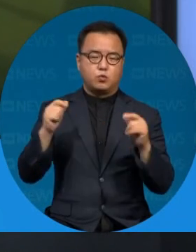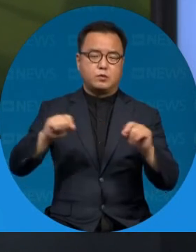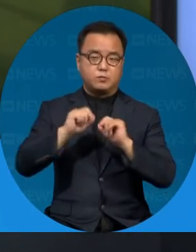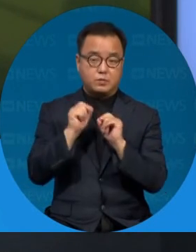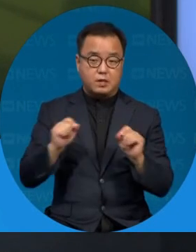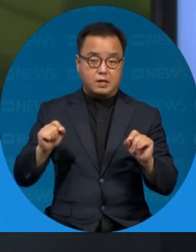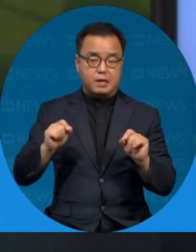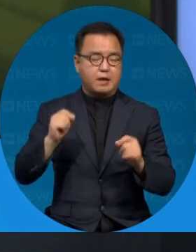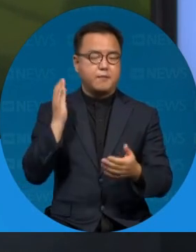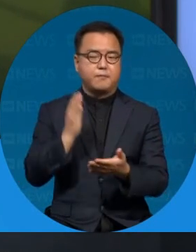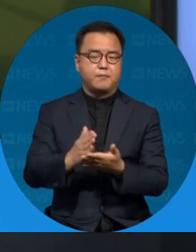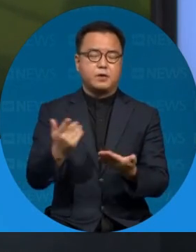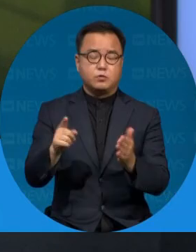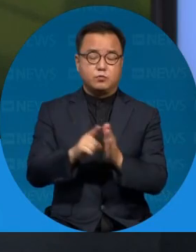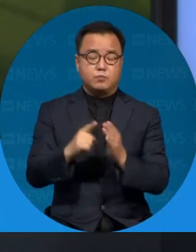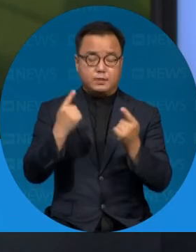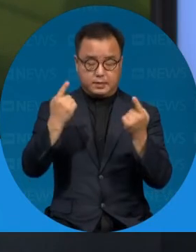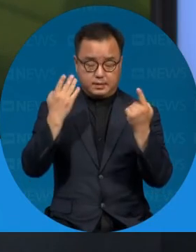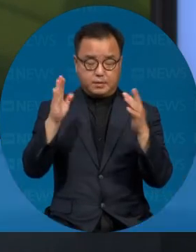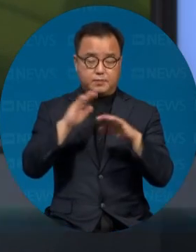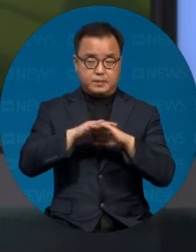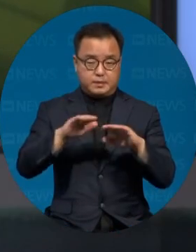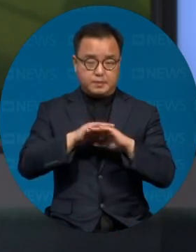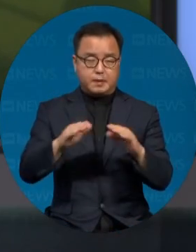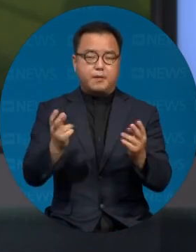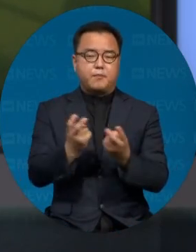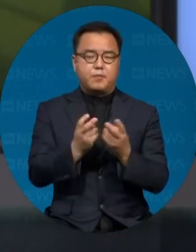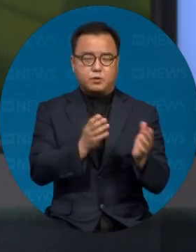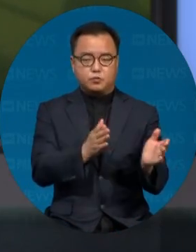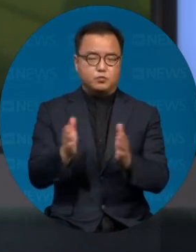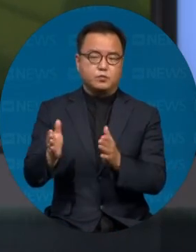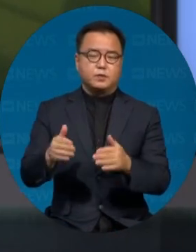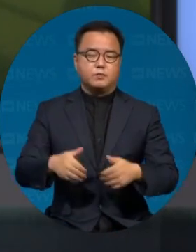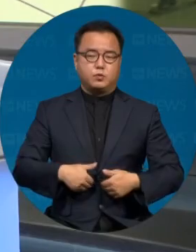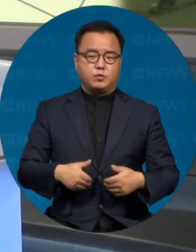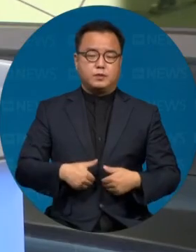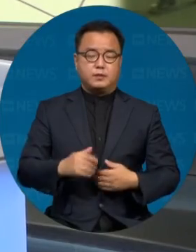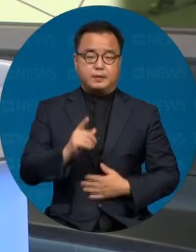않도록 대학이 좀 더 적극적인 대안책을 펴야 한다고 강조했습니다. 네,